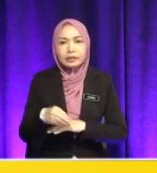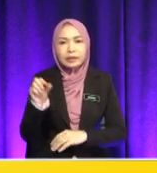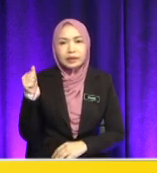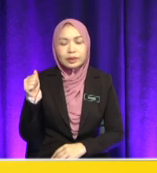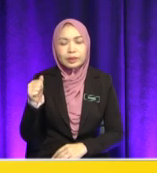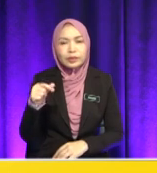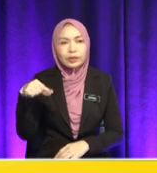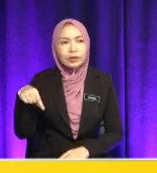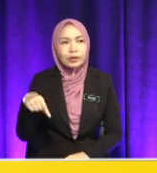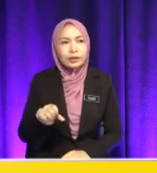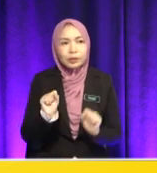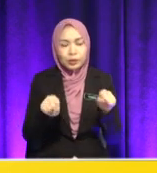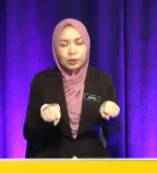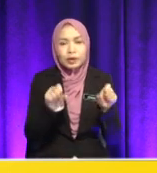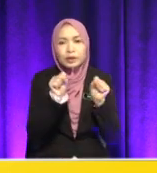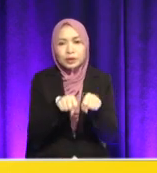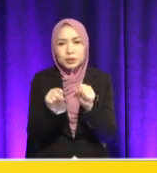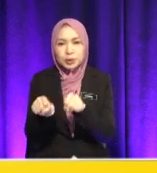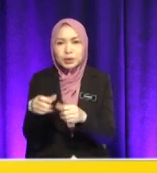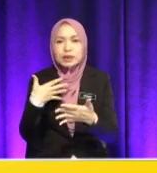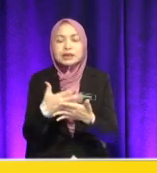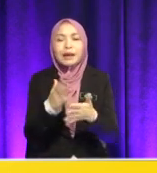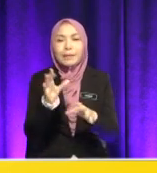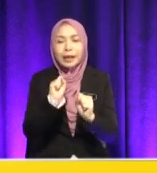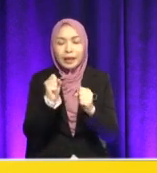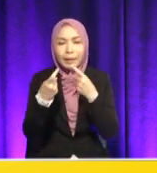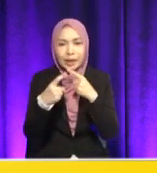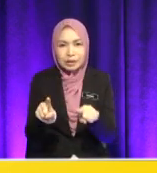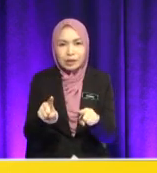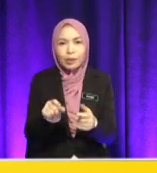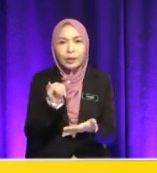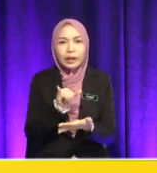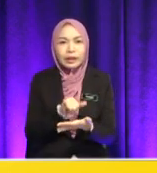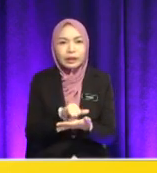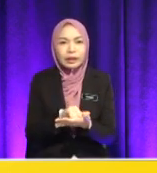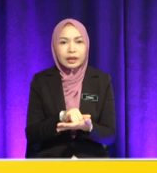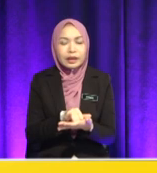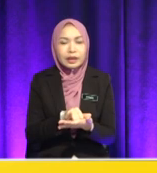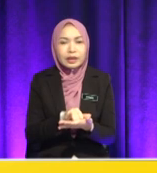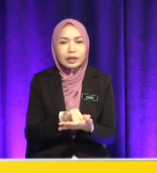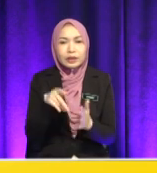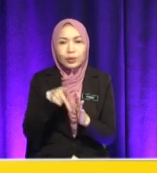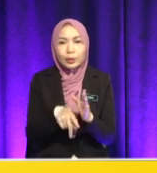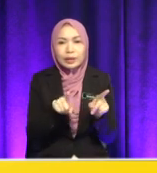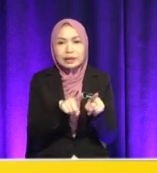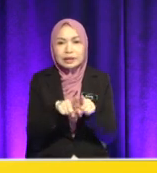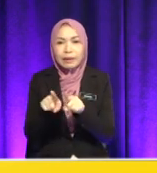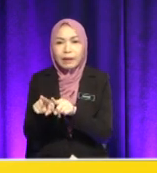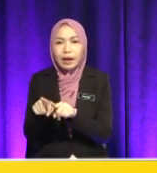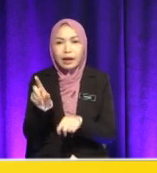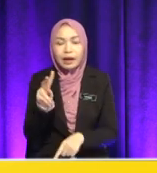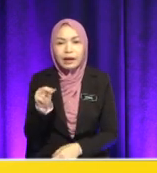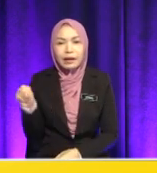susun juga dia dapat jawaban oke nah Ini baru persamaan dia jadi masalah pelajaran